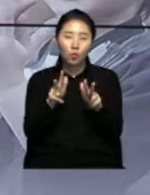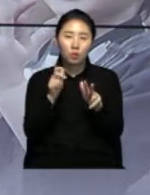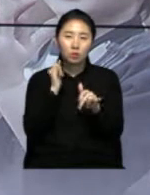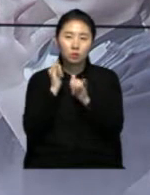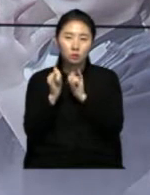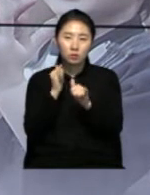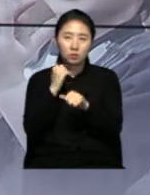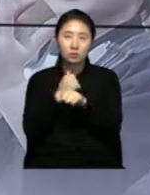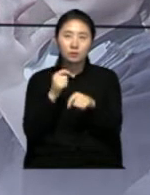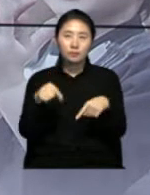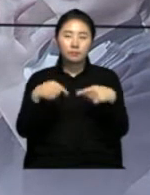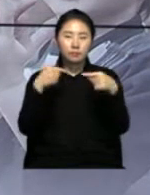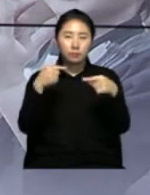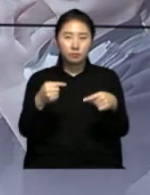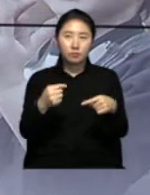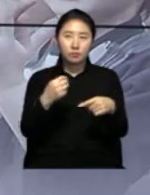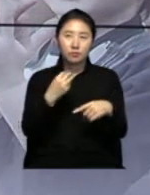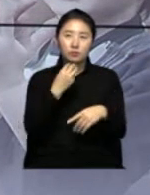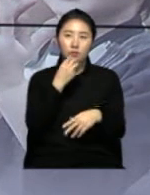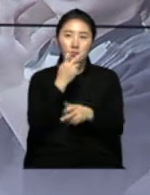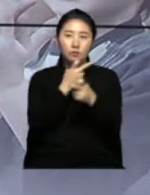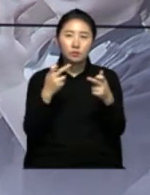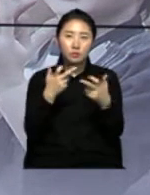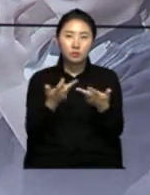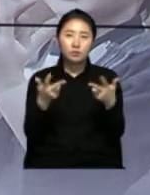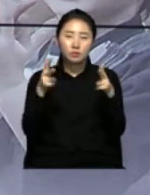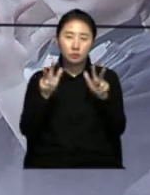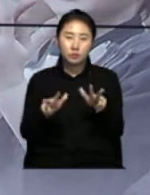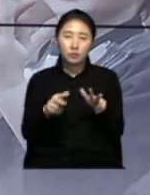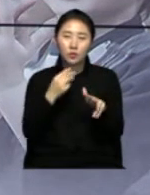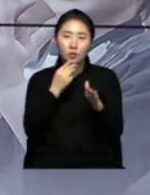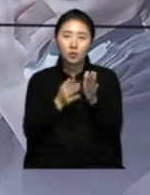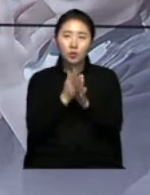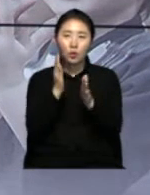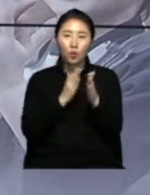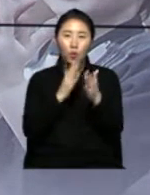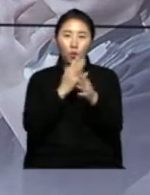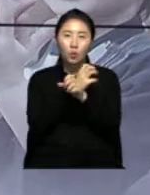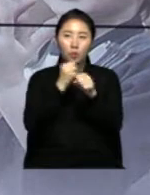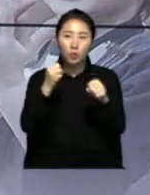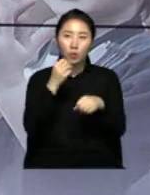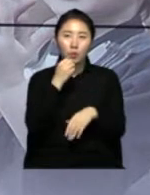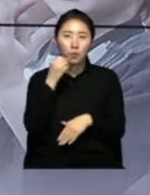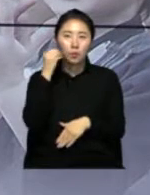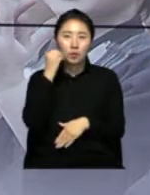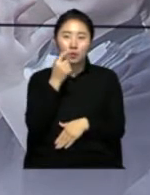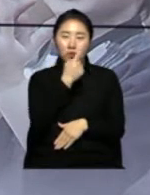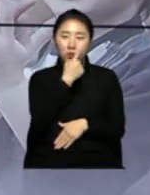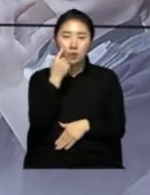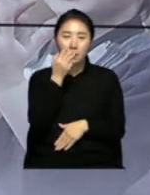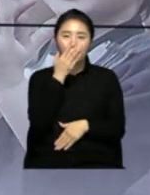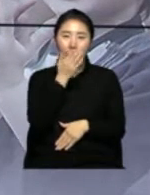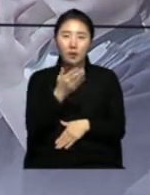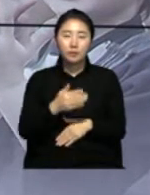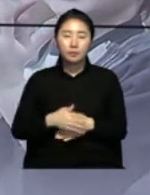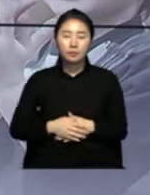공원녹지정책과로, 참가 신청은 서울의 산과 공원이나 서울시 공공예약 홈페이지에서 할 수